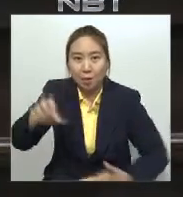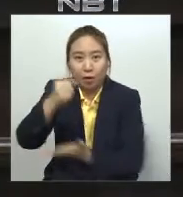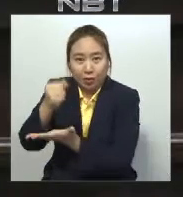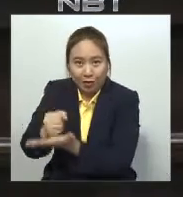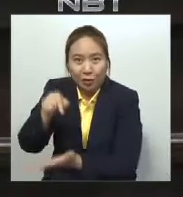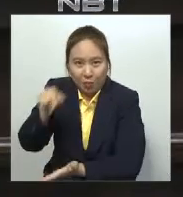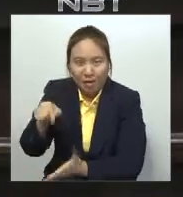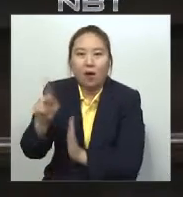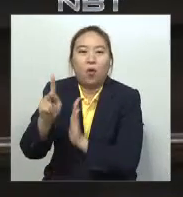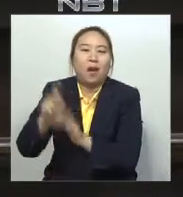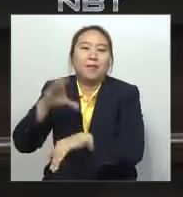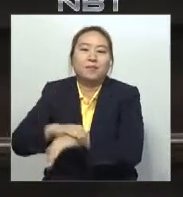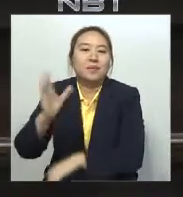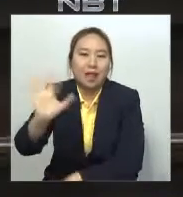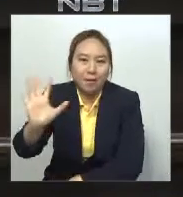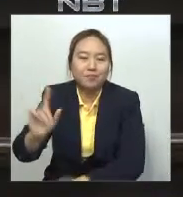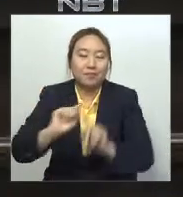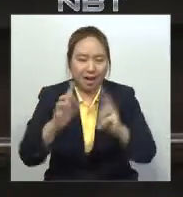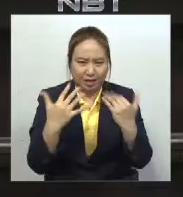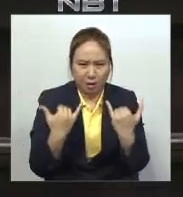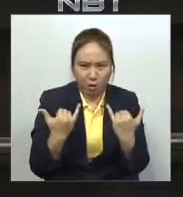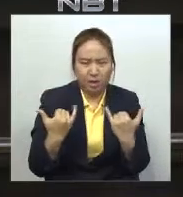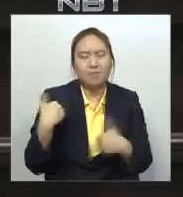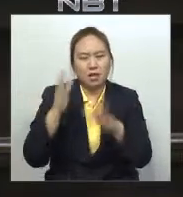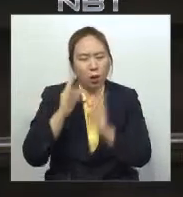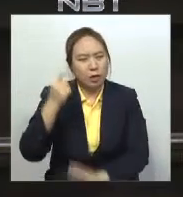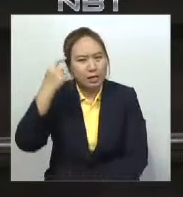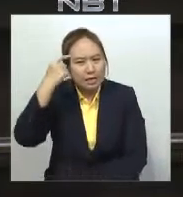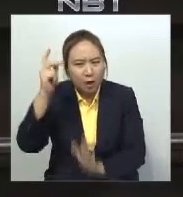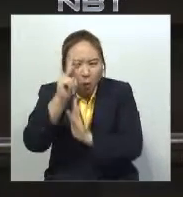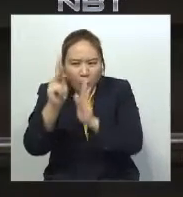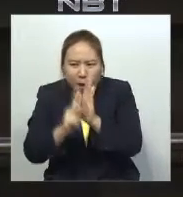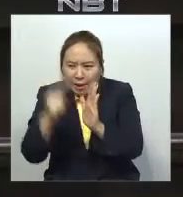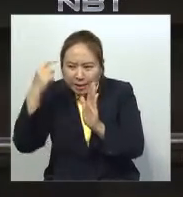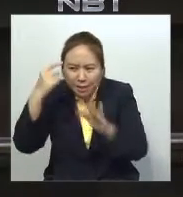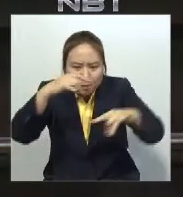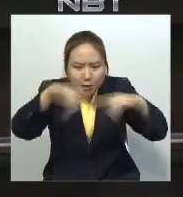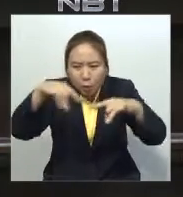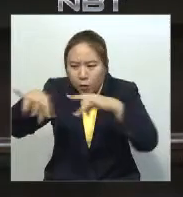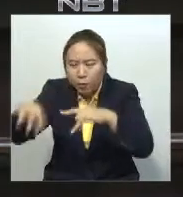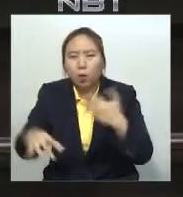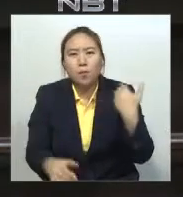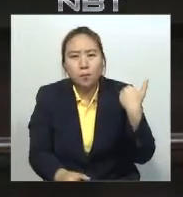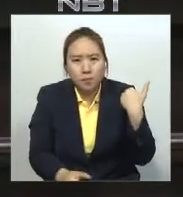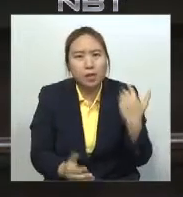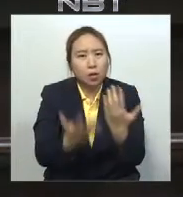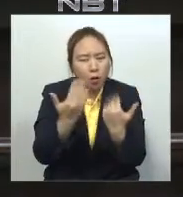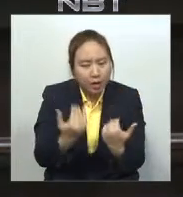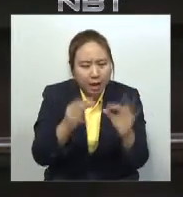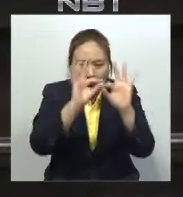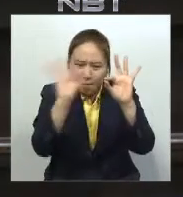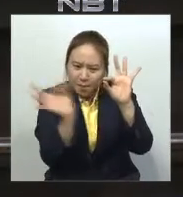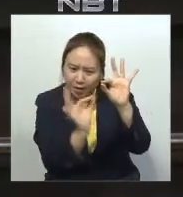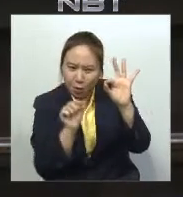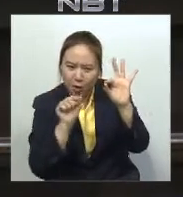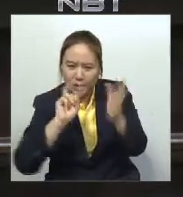อบครองเนี่ยตอนนี้มันก็จะมีความคิดเห็นของนักกฎหมายที่แตกต่างกันออกไปนะคะซึ่งการตีความใน